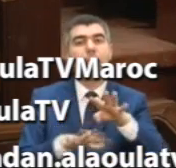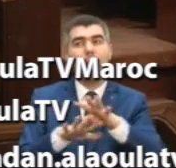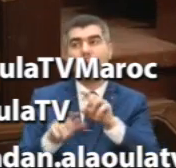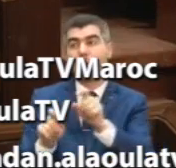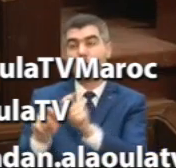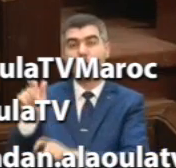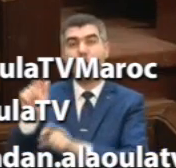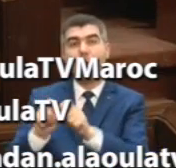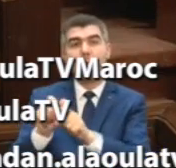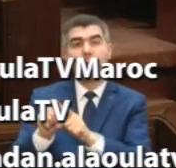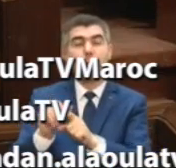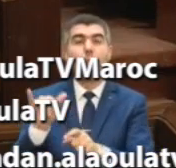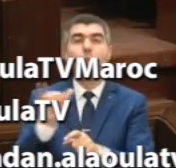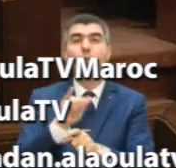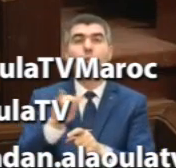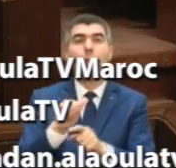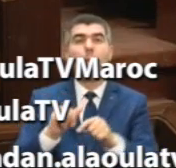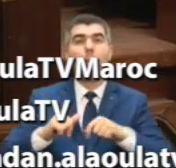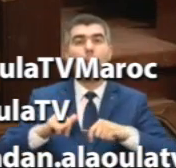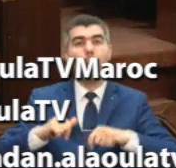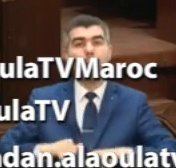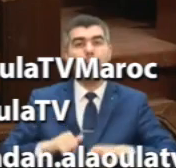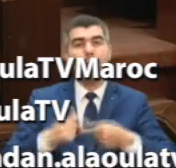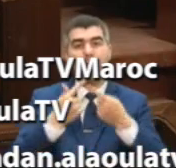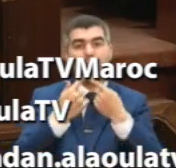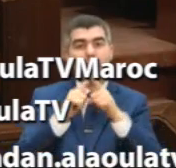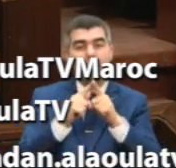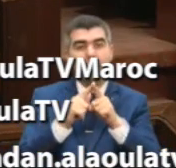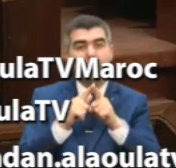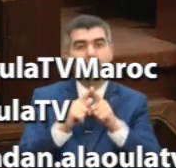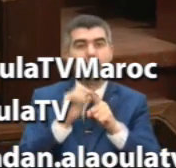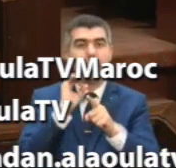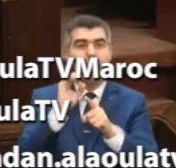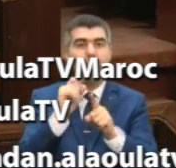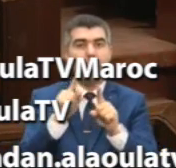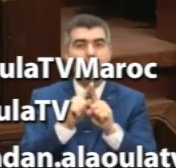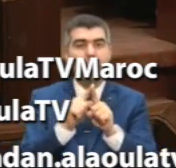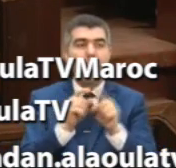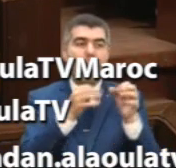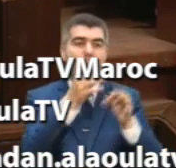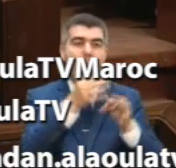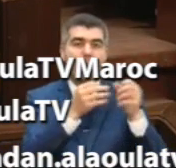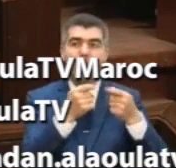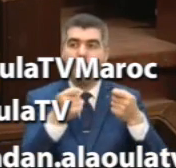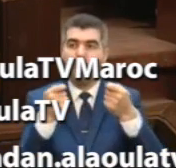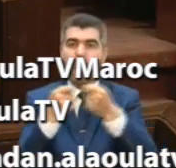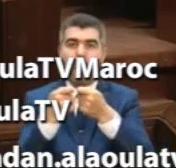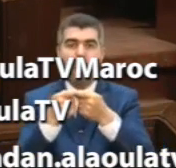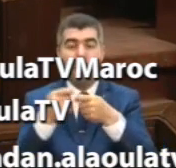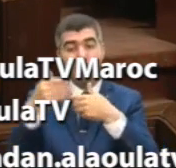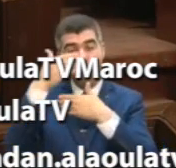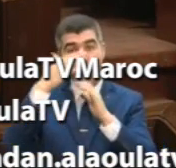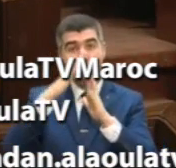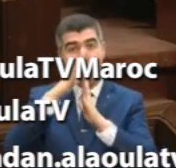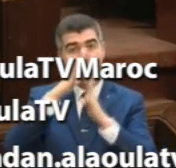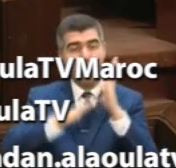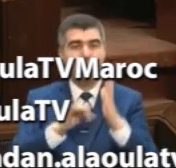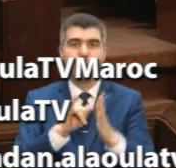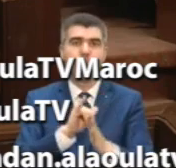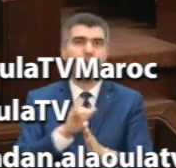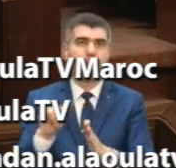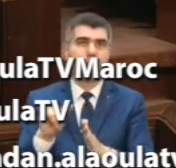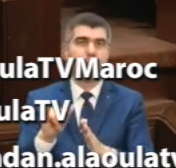تاكد التصور ديال الوزاره لكونها ما كتعتمدش العداله المجاليه فيما يتعلق بالجامعات.